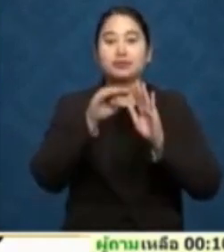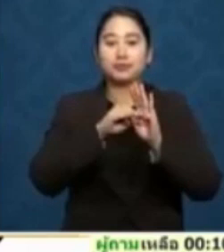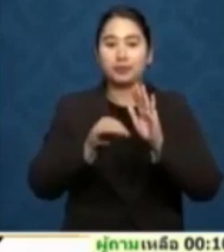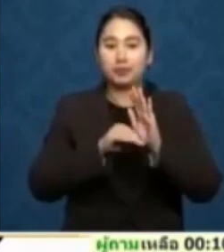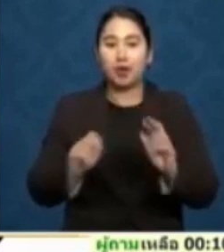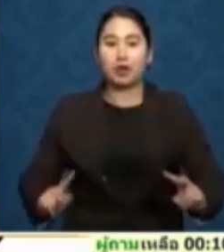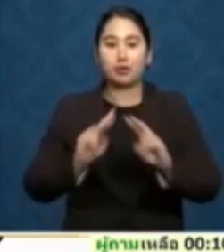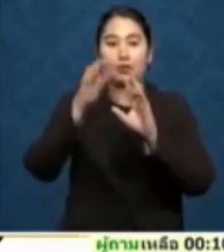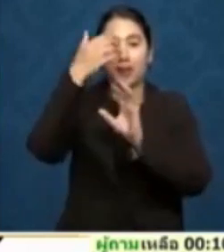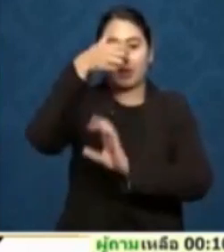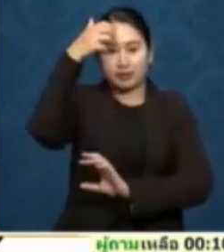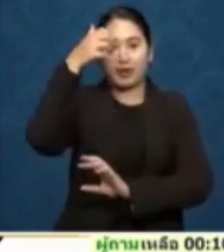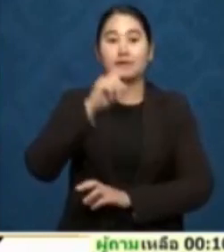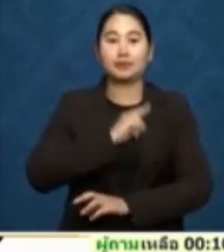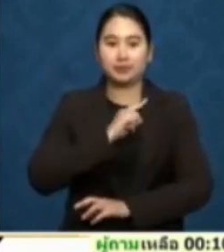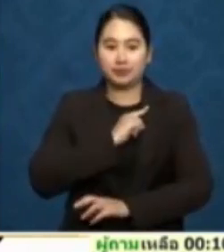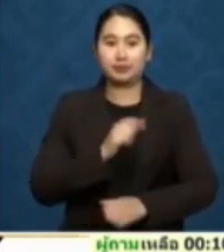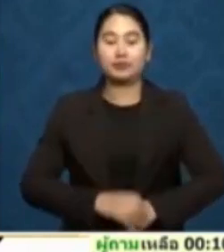ท